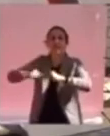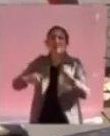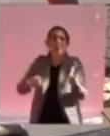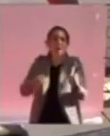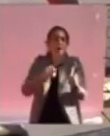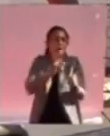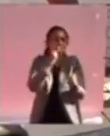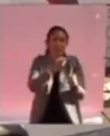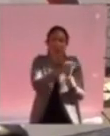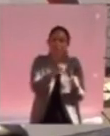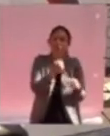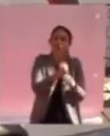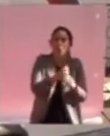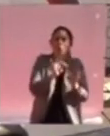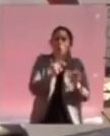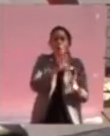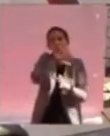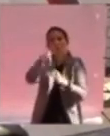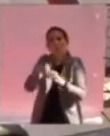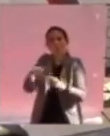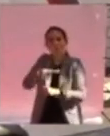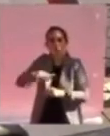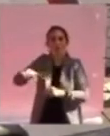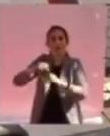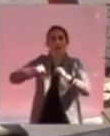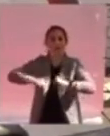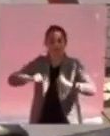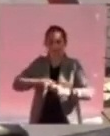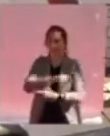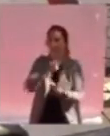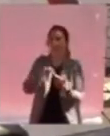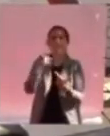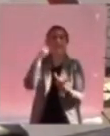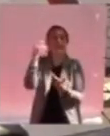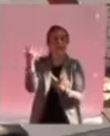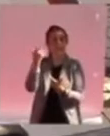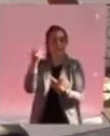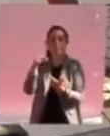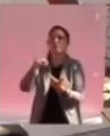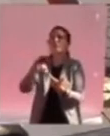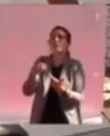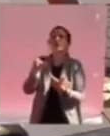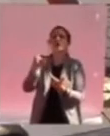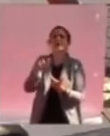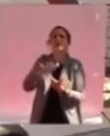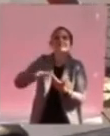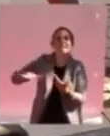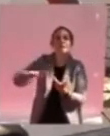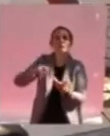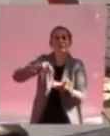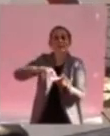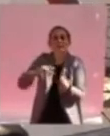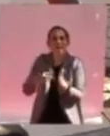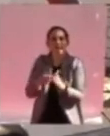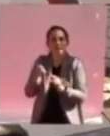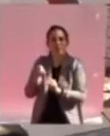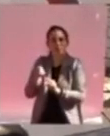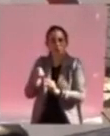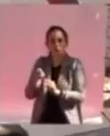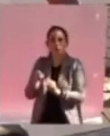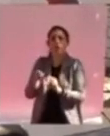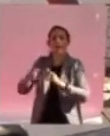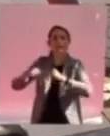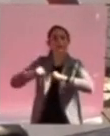esempio è quello del settore tecnico amministrativo che oggi si misura nella definizione di procedimenti in un quadro normativo